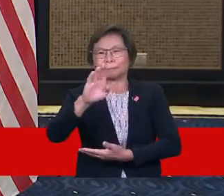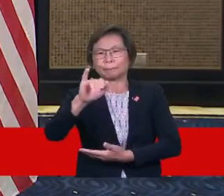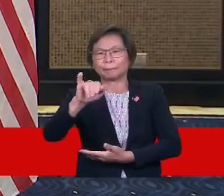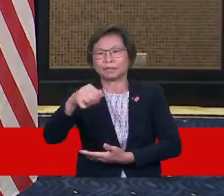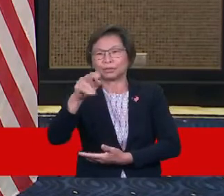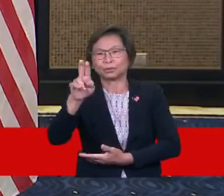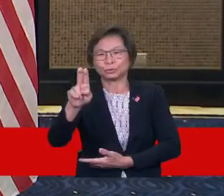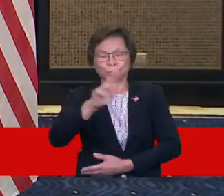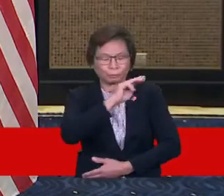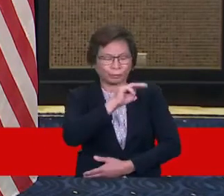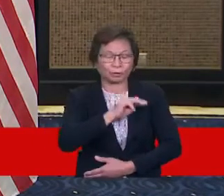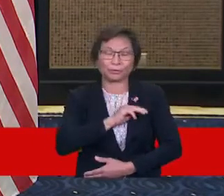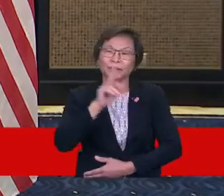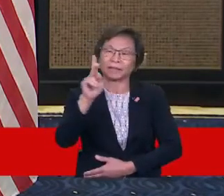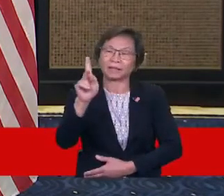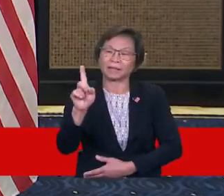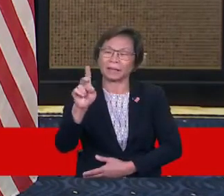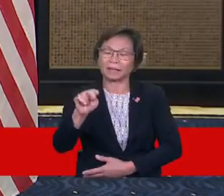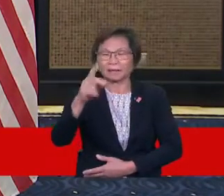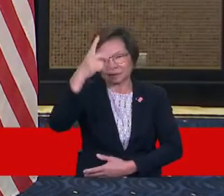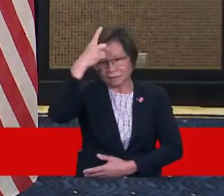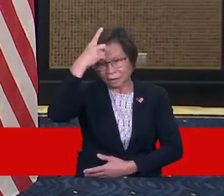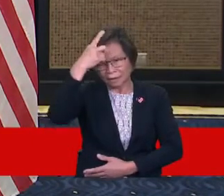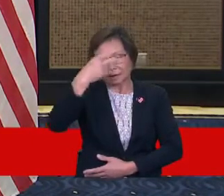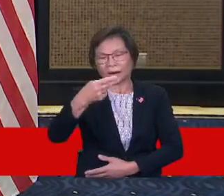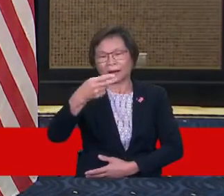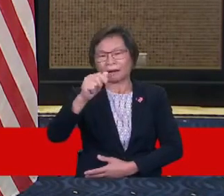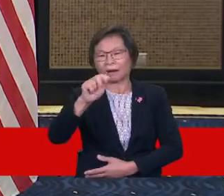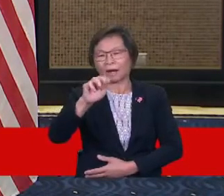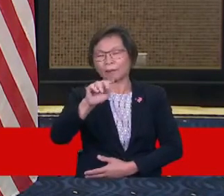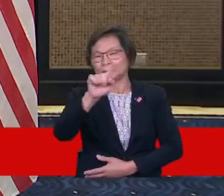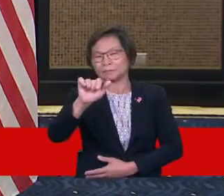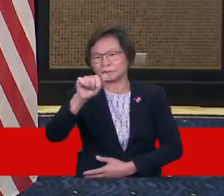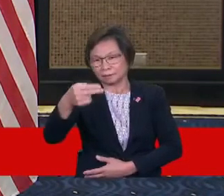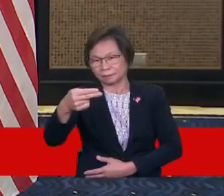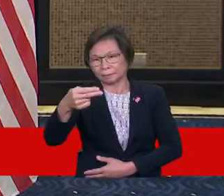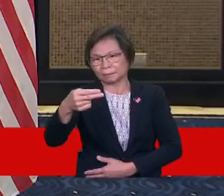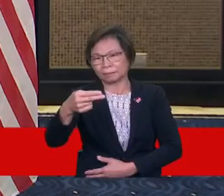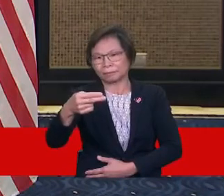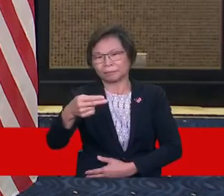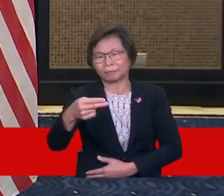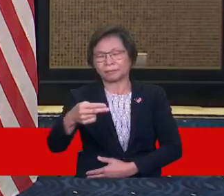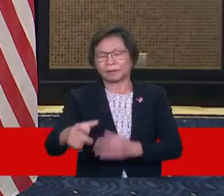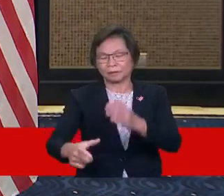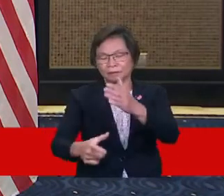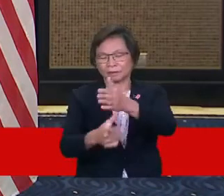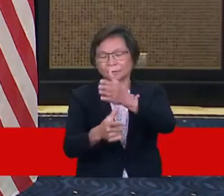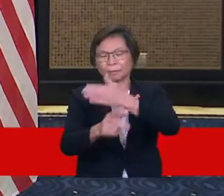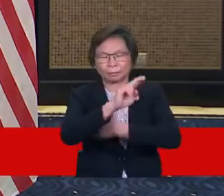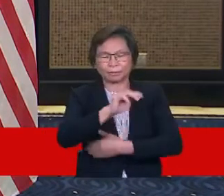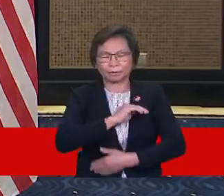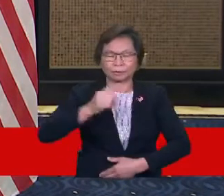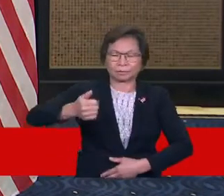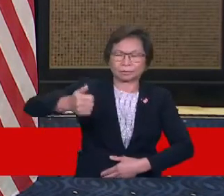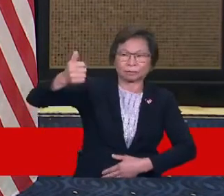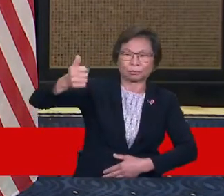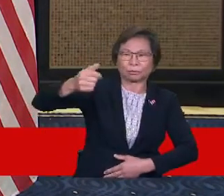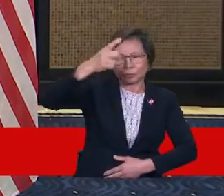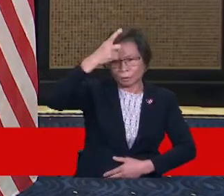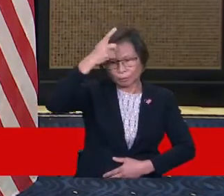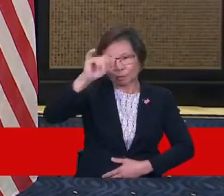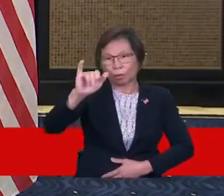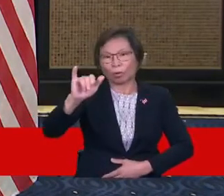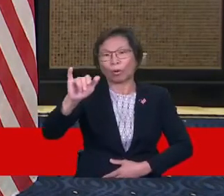Hai Menteri Dalam Negeri yang hormat dan Putri Hamzah beda Zainuddin timbalan menteri satu yang hormat